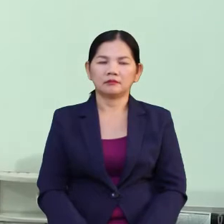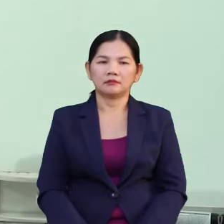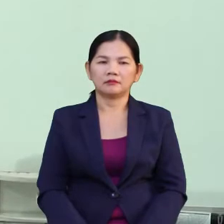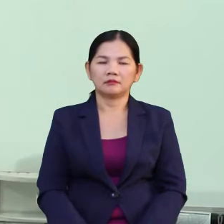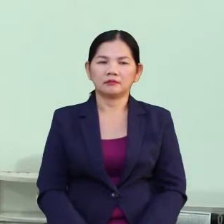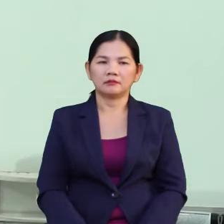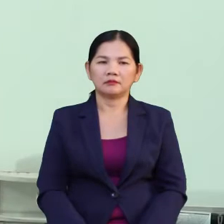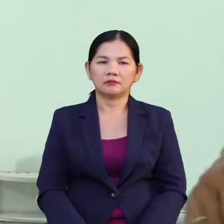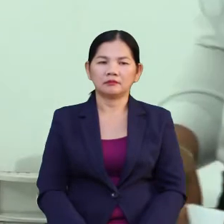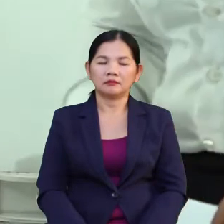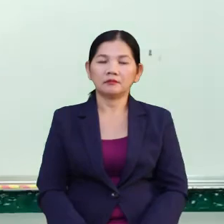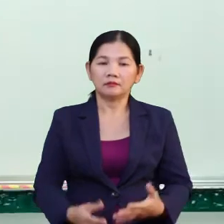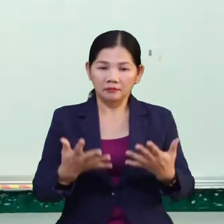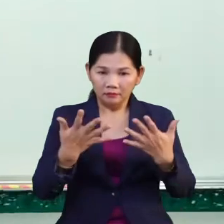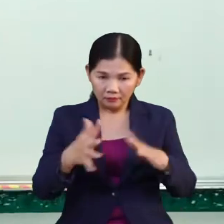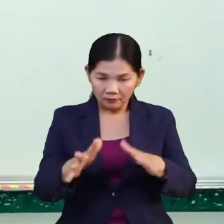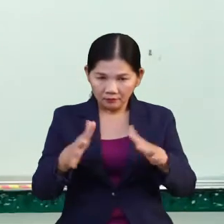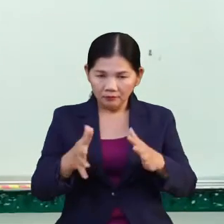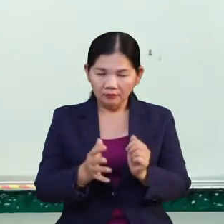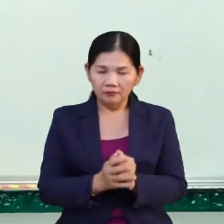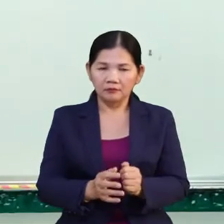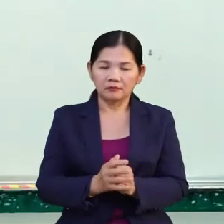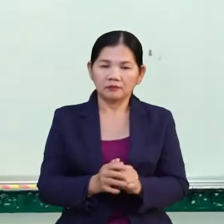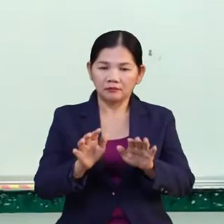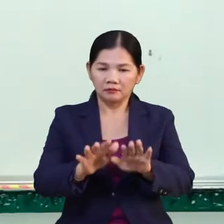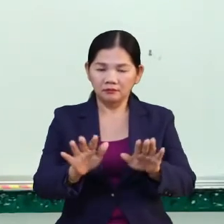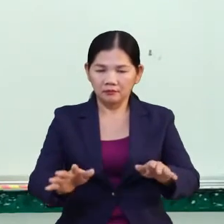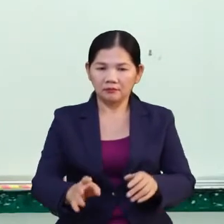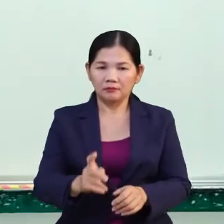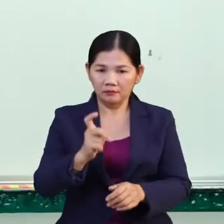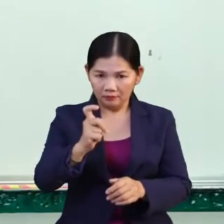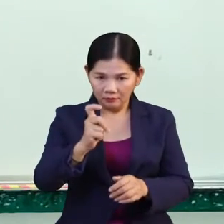ចាមិនហើយកូនរួចរាល់នៅសំណួរកោរបស់យើង